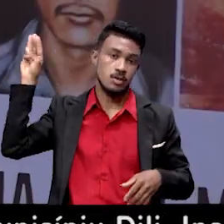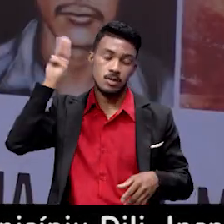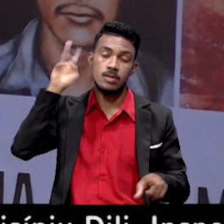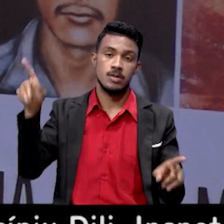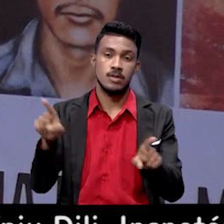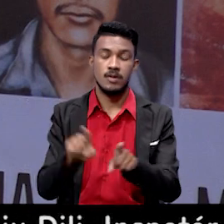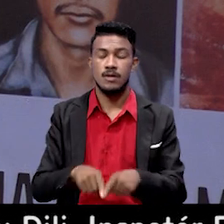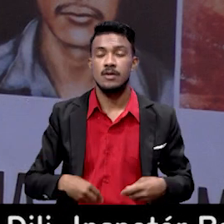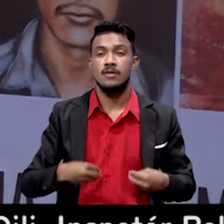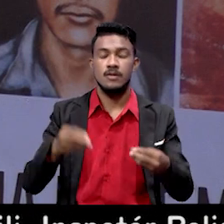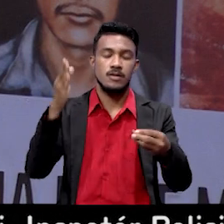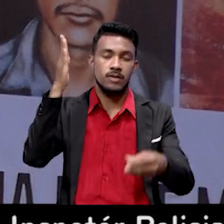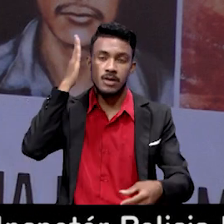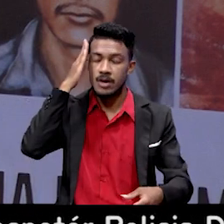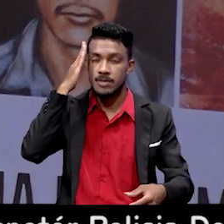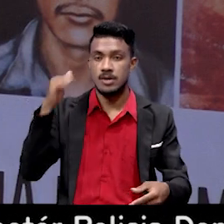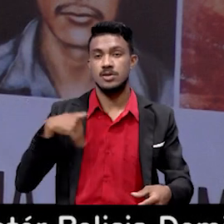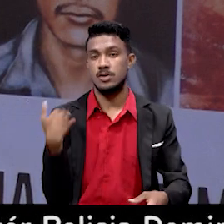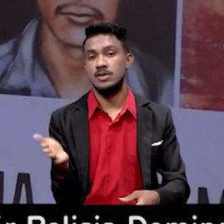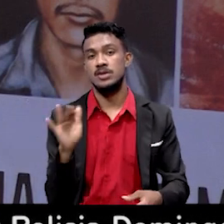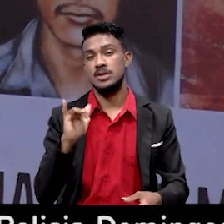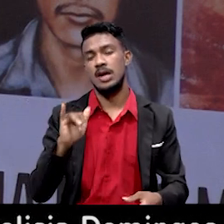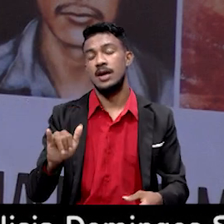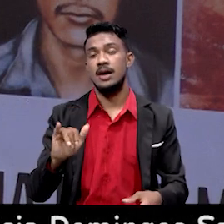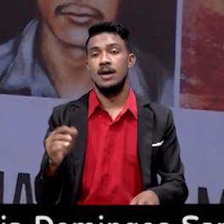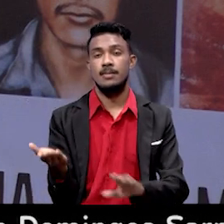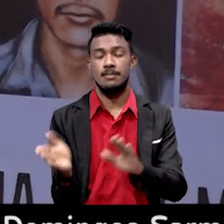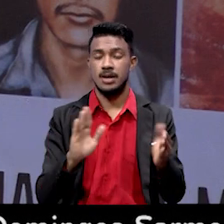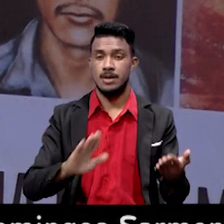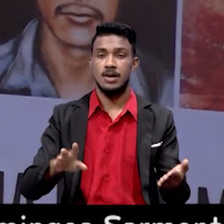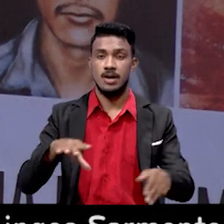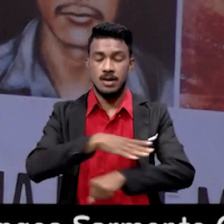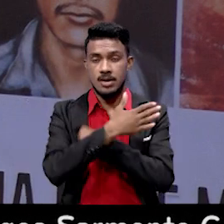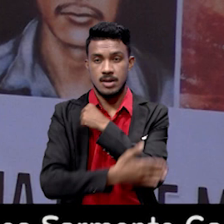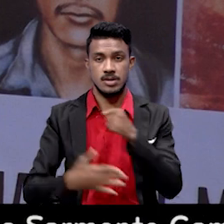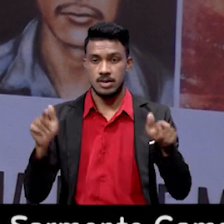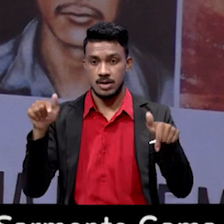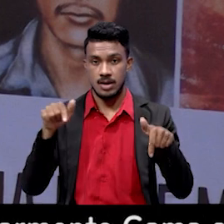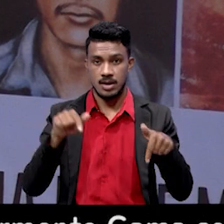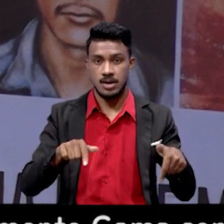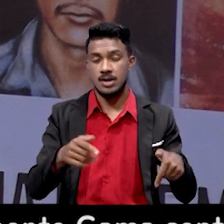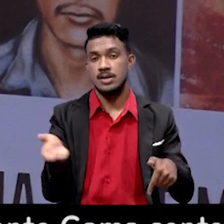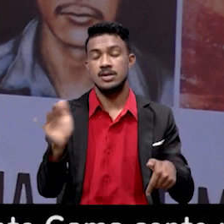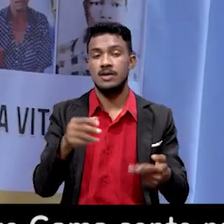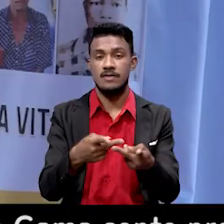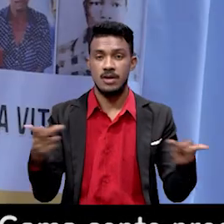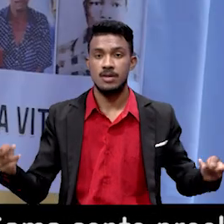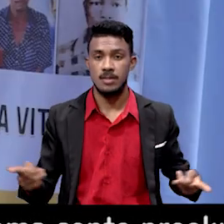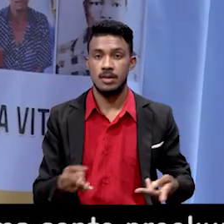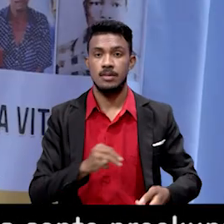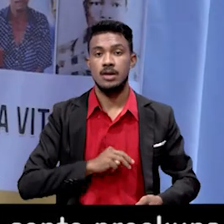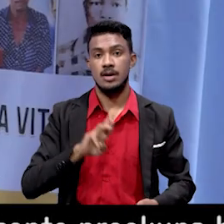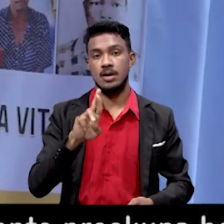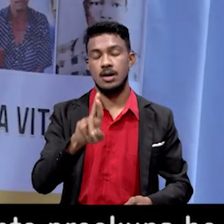hand. Tira quando mate barai de mim, tira nifatin mamit naro, laia tam fatin sele.